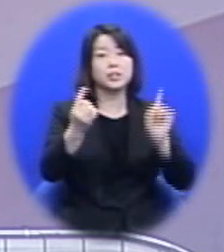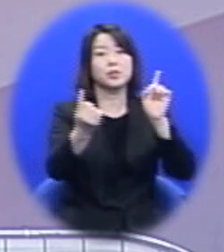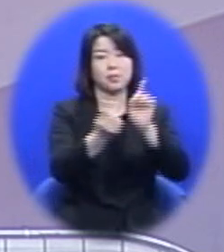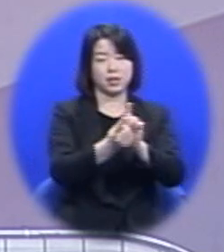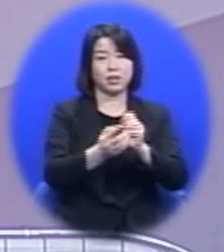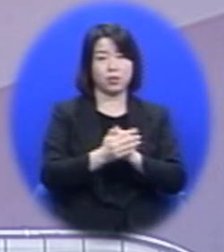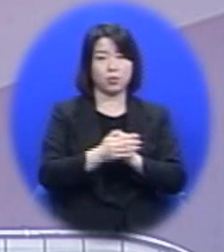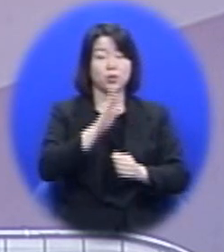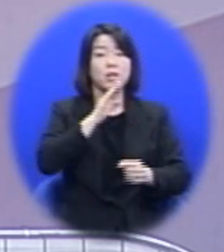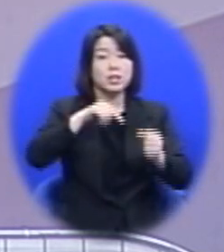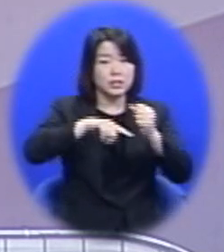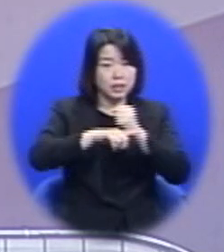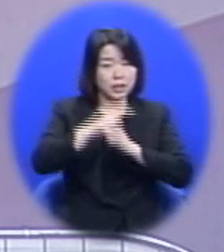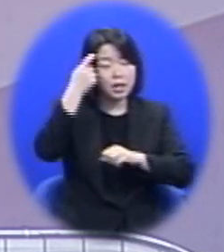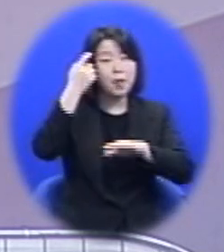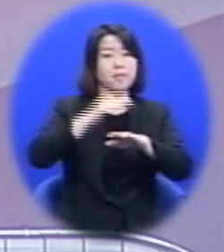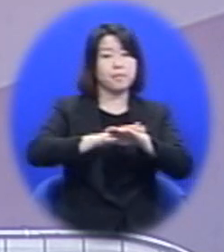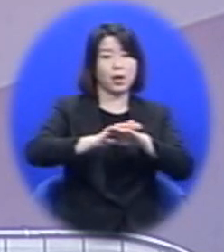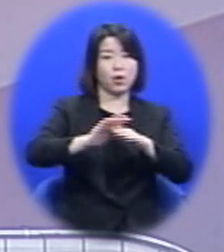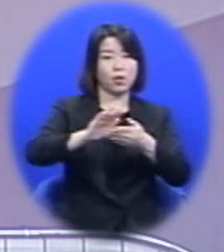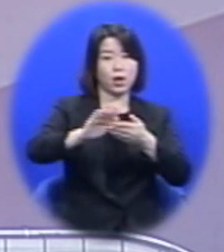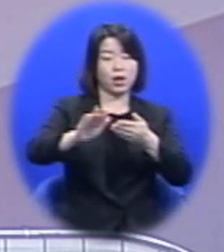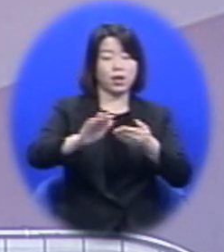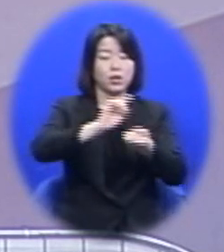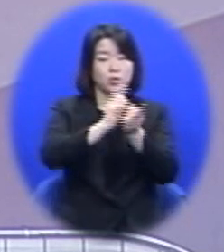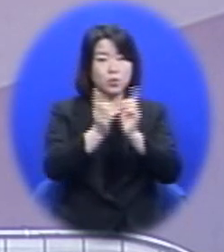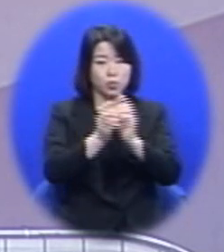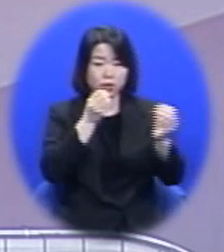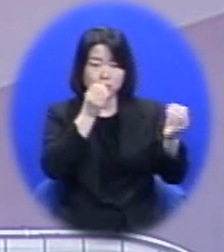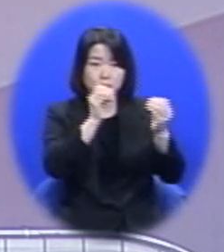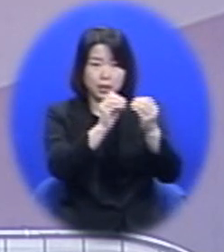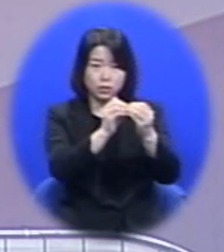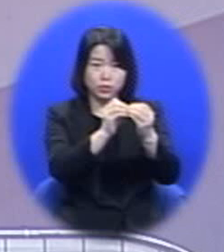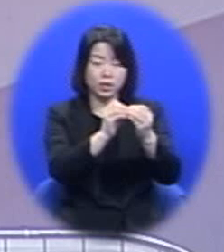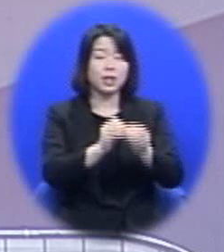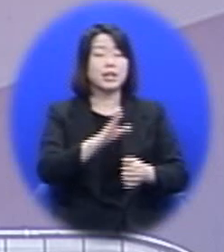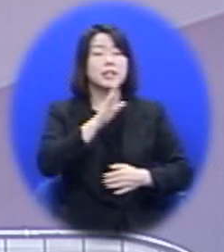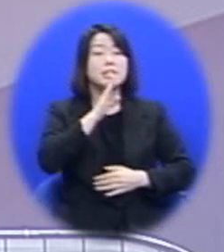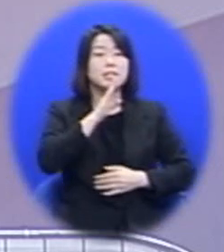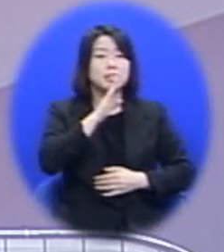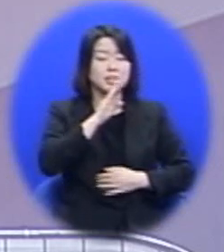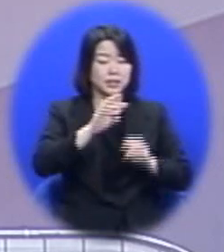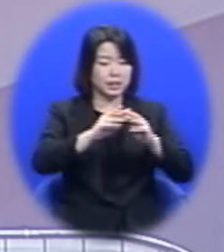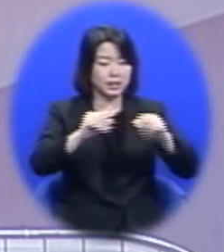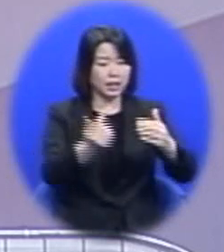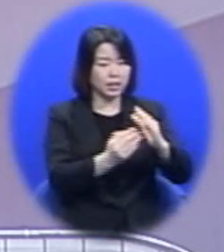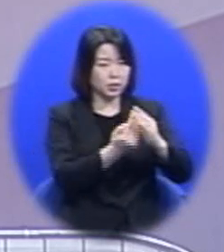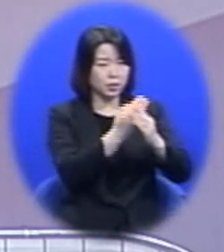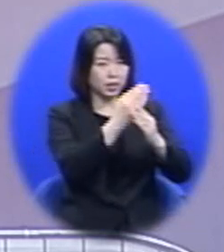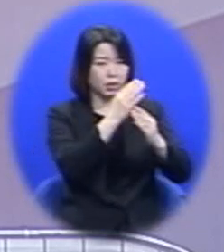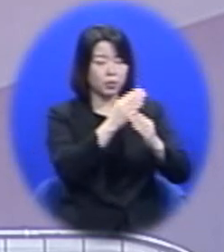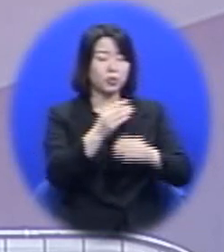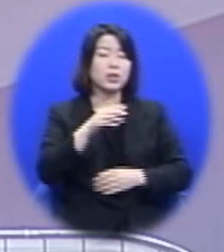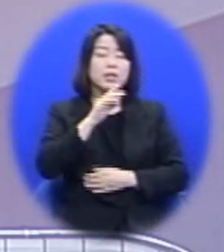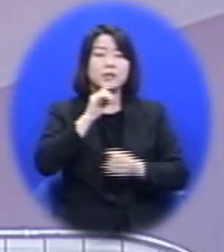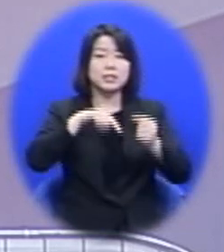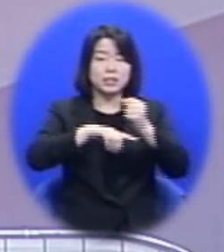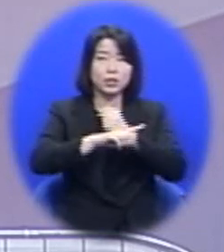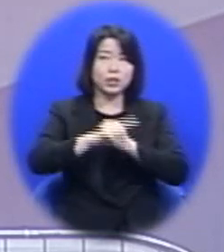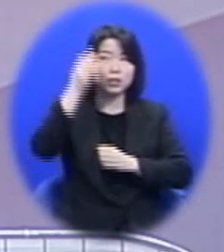만나고 정의는 평화와 서로 입을 맞춘다. 진실이 땅에서 돋아나고 정의는 하늘에서